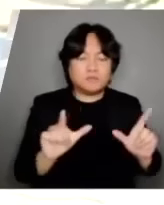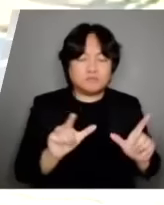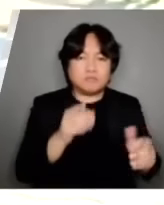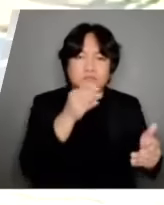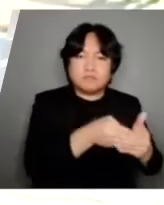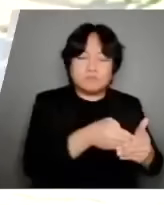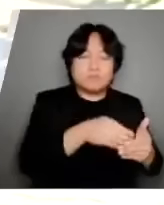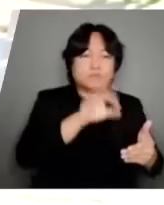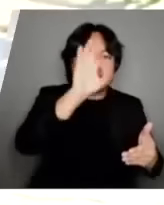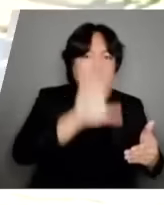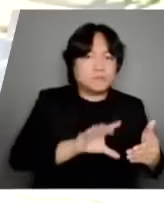akusado.